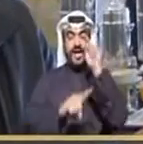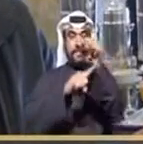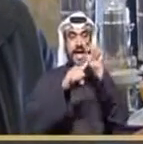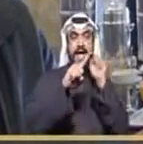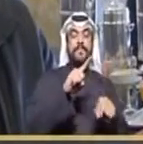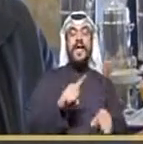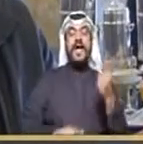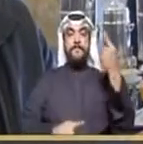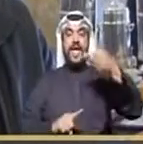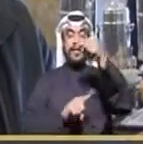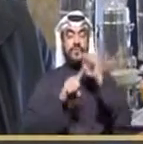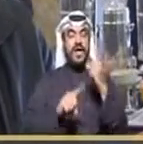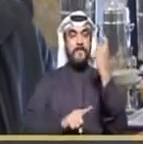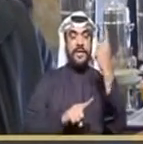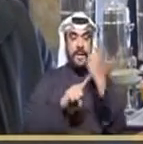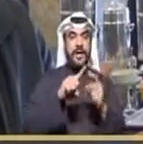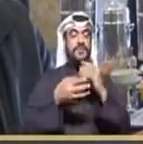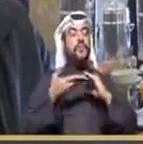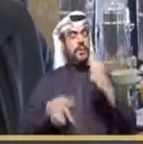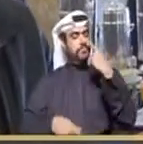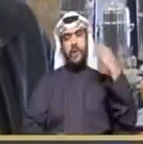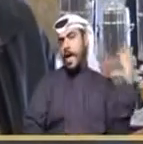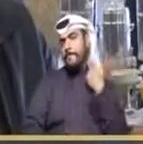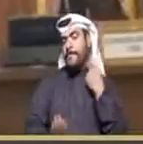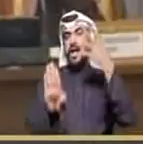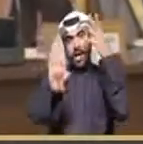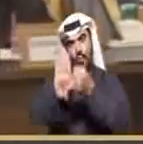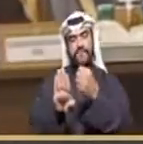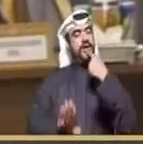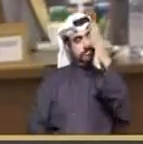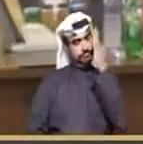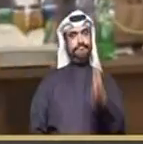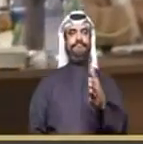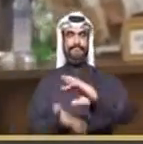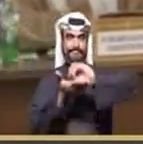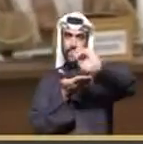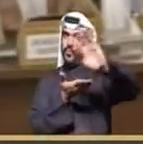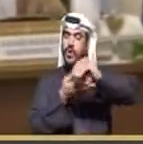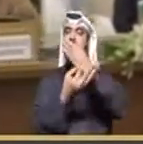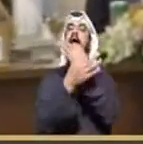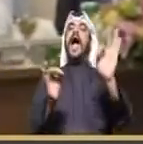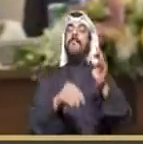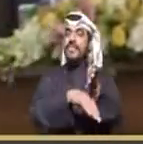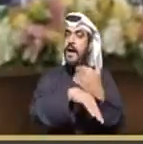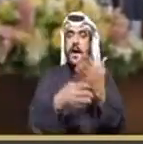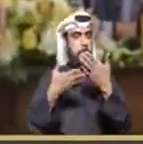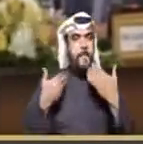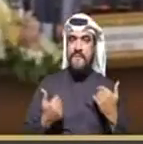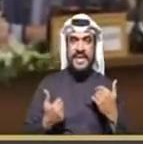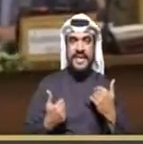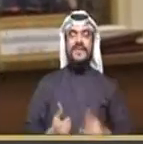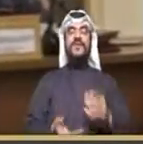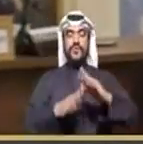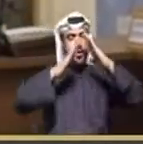على هناك فعلا متابعة للتعهدات والوفاء بالتعهدات. الكلمات الافتتاحية أشادت بدعم دولة الكويت